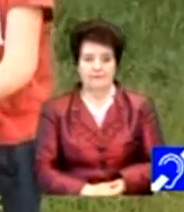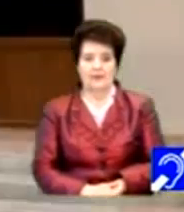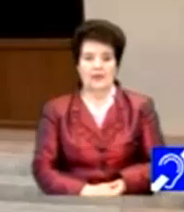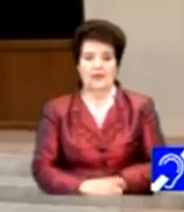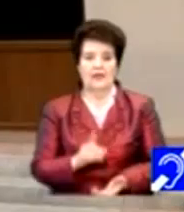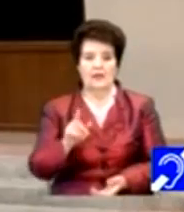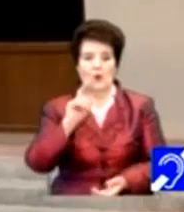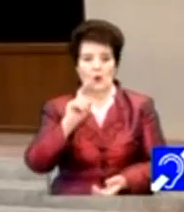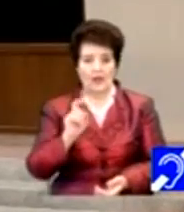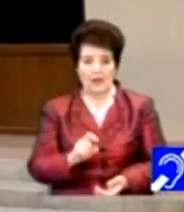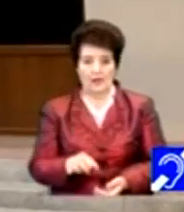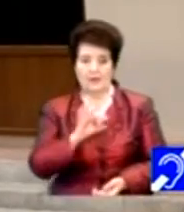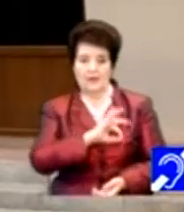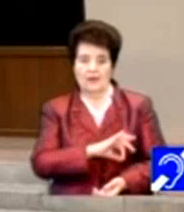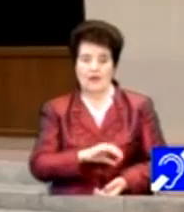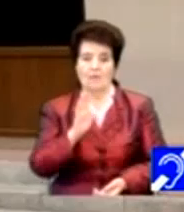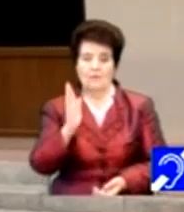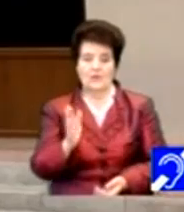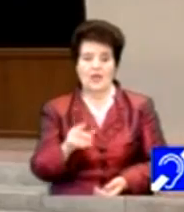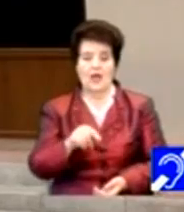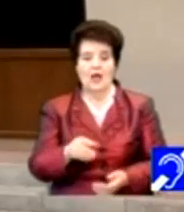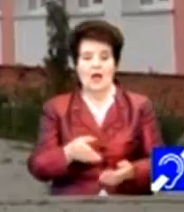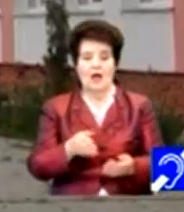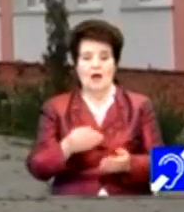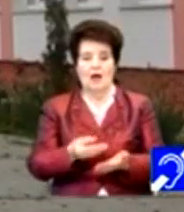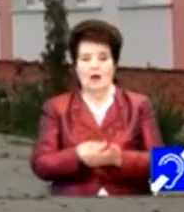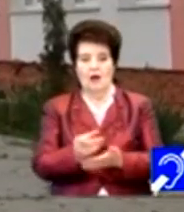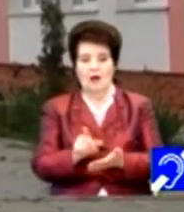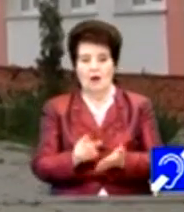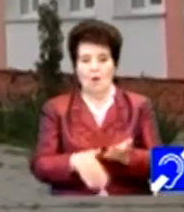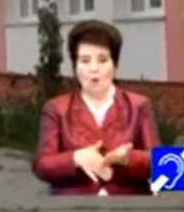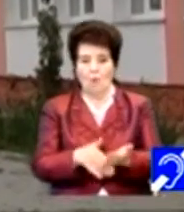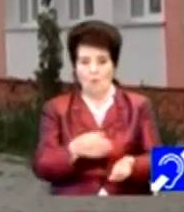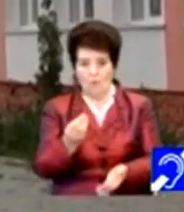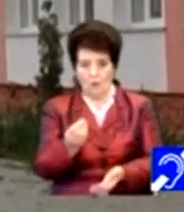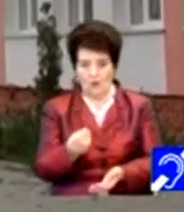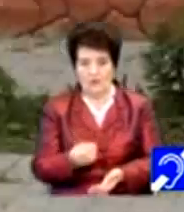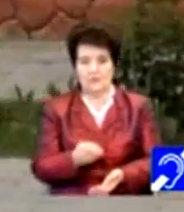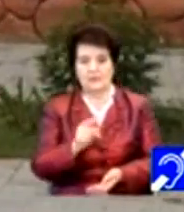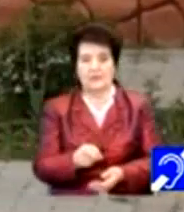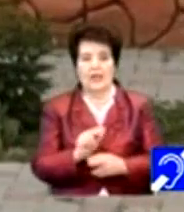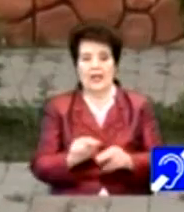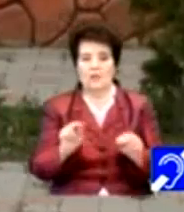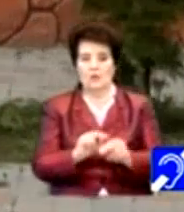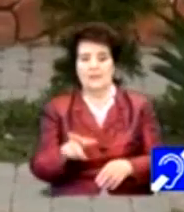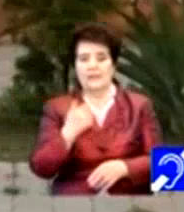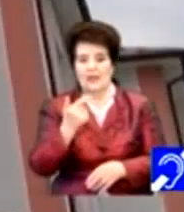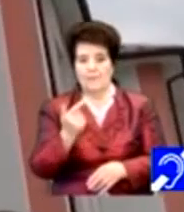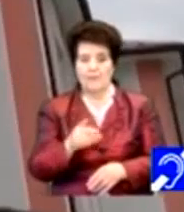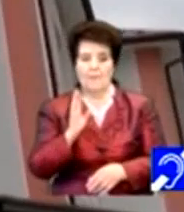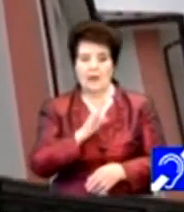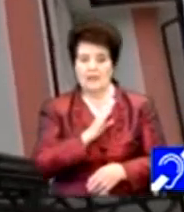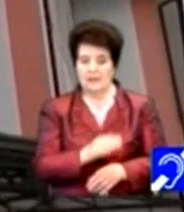Mii de elevi din Ucraina vor beneficia și în acest an de o bursă de la statul român. Proiectul, care a ajuns la a treia ediție, vine să susțină educația în limba maternă